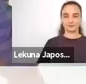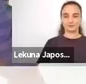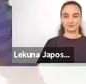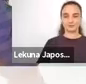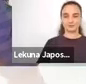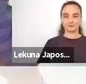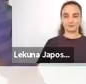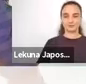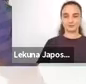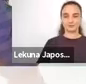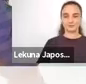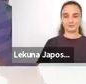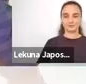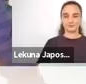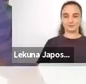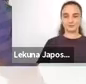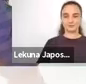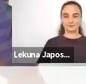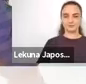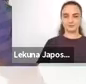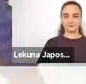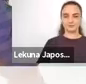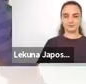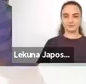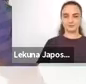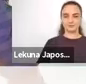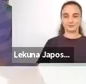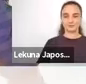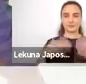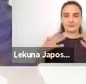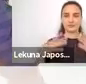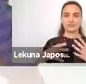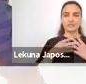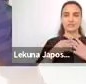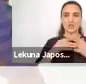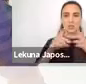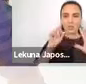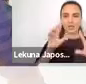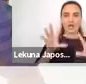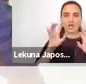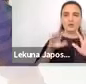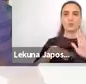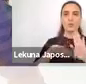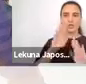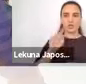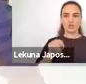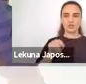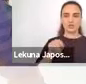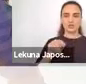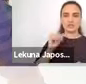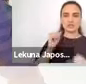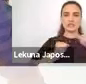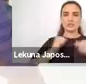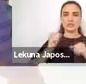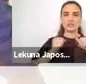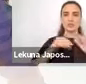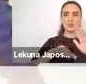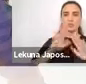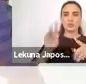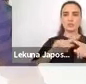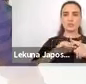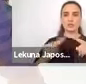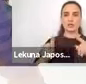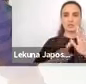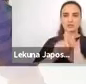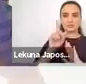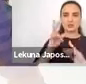განვითარებას. ამ დროს ბავშვმა, ესე ვთქვათ, სხეულის აღქმა უნჯობესდება, ხო, სირბილს უფრო სწრაფად იწყებს,